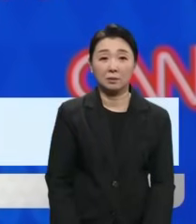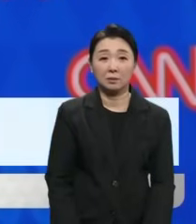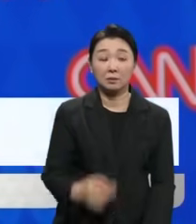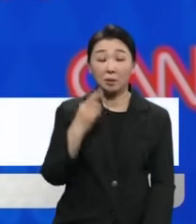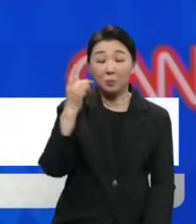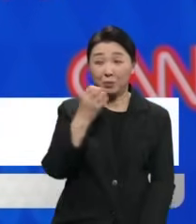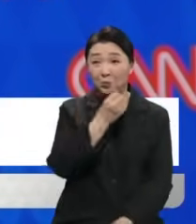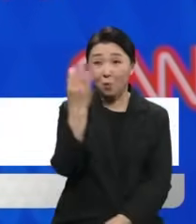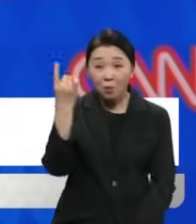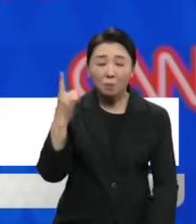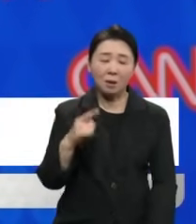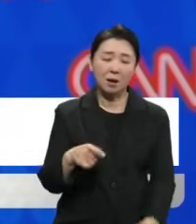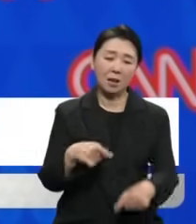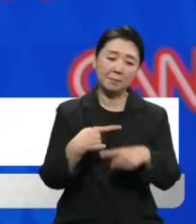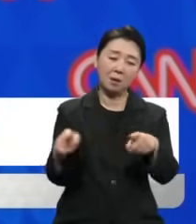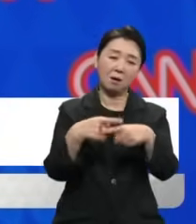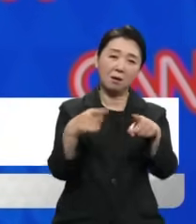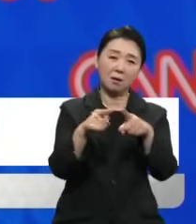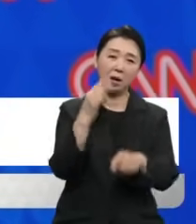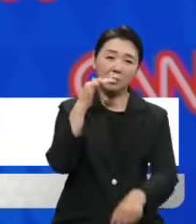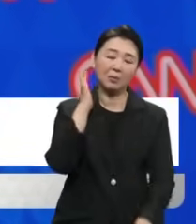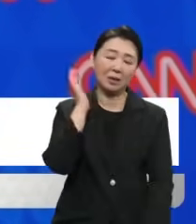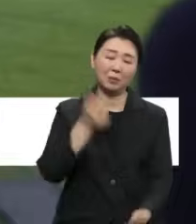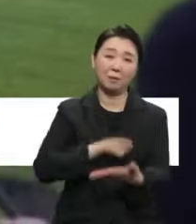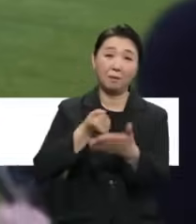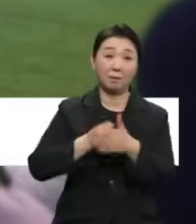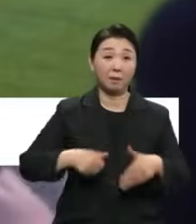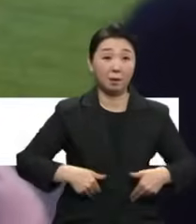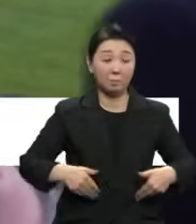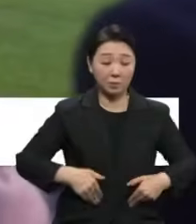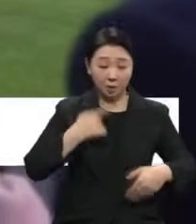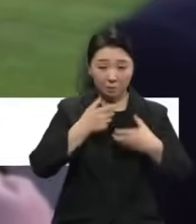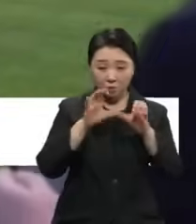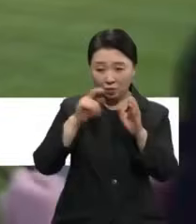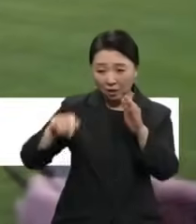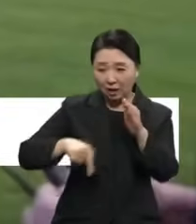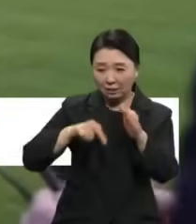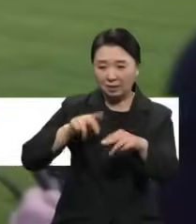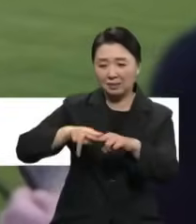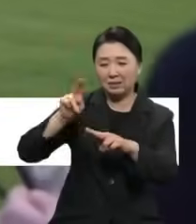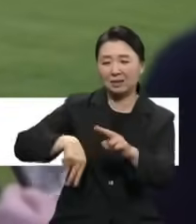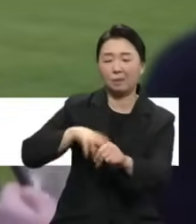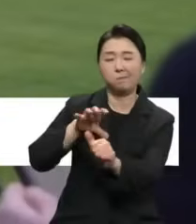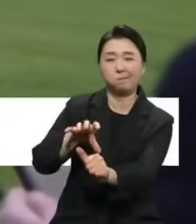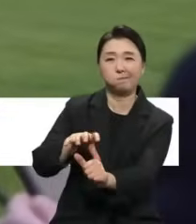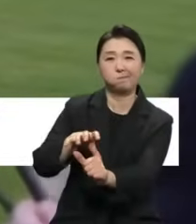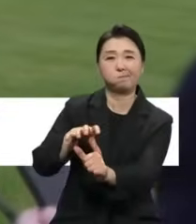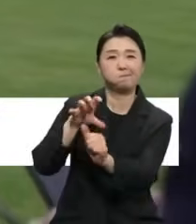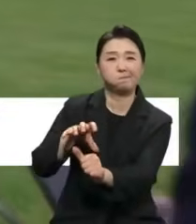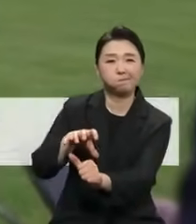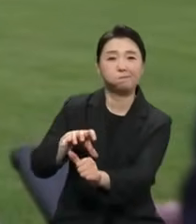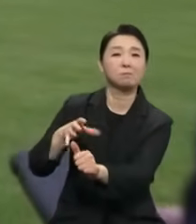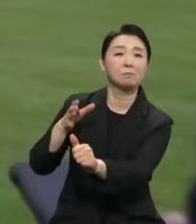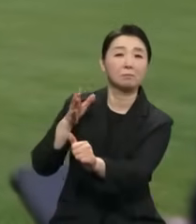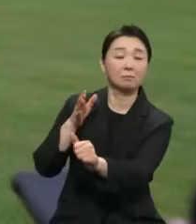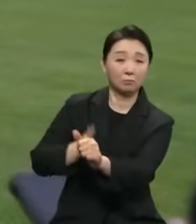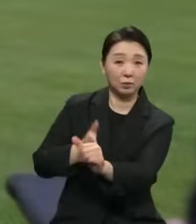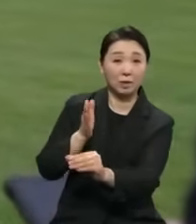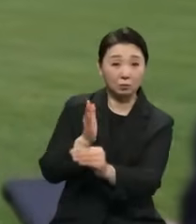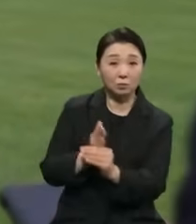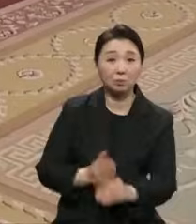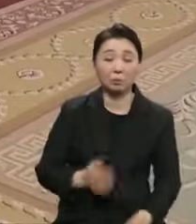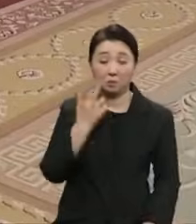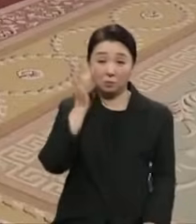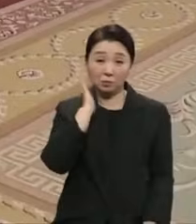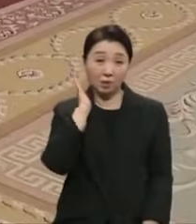거친 사설로 바이든 대통령의 결단을 촉구했고 민주당 내부에서도 사퇴 압박이 이어지고 있습니다. 바이든